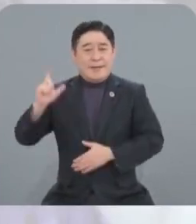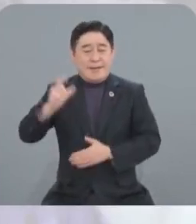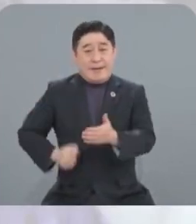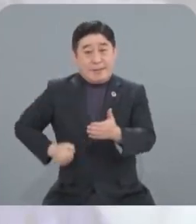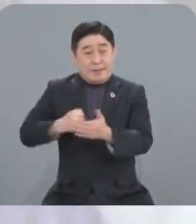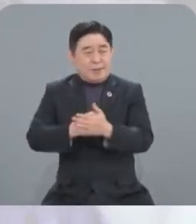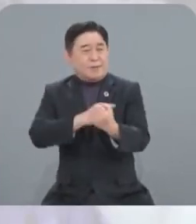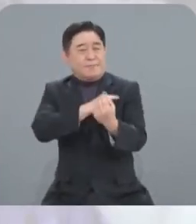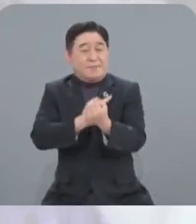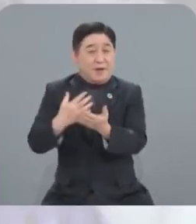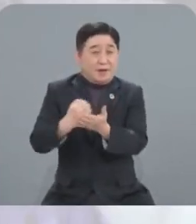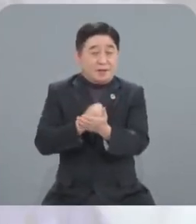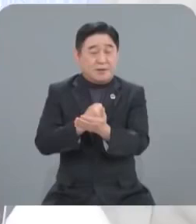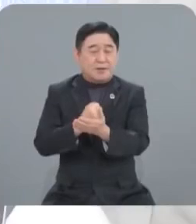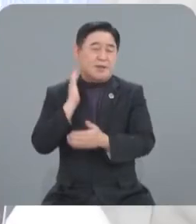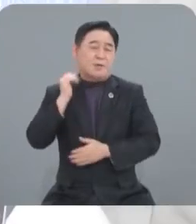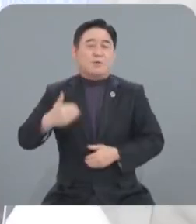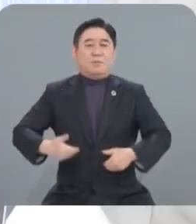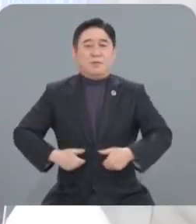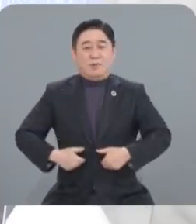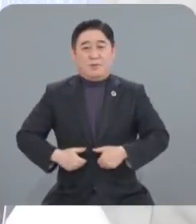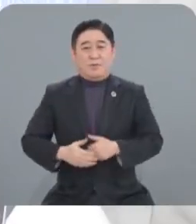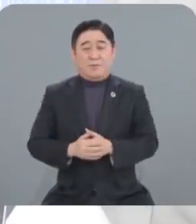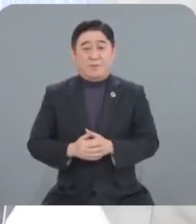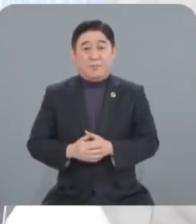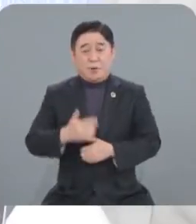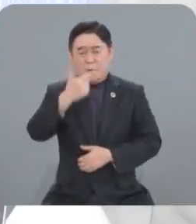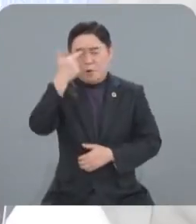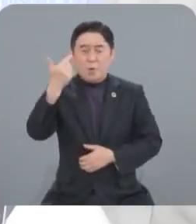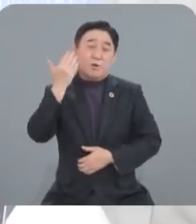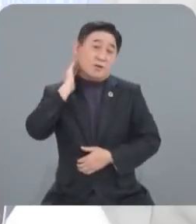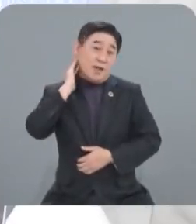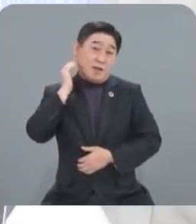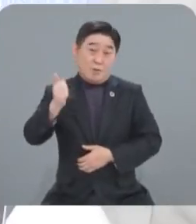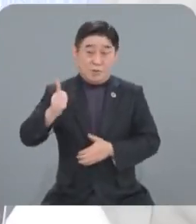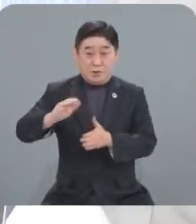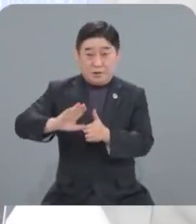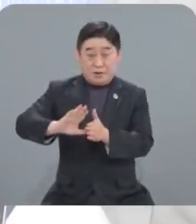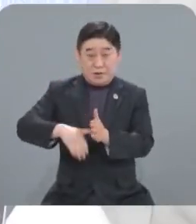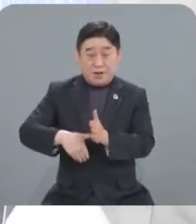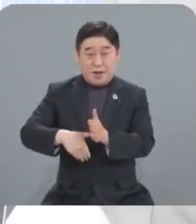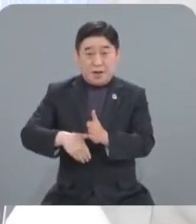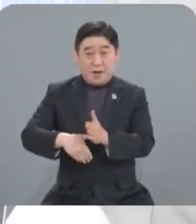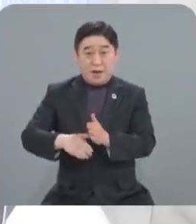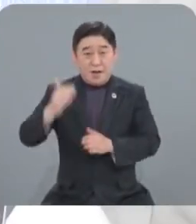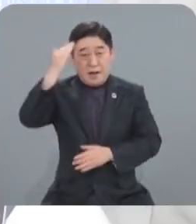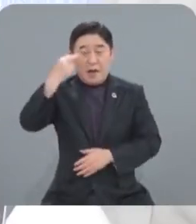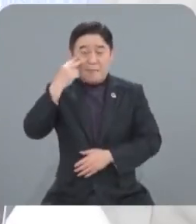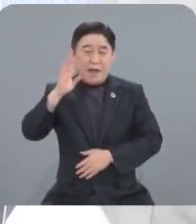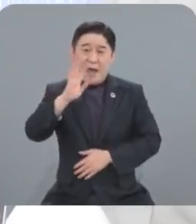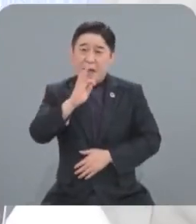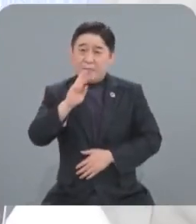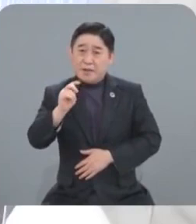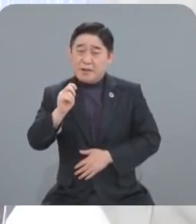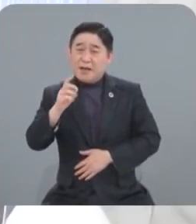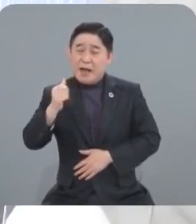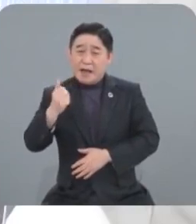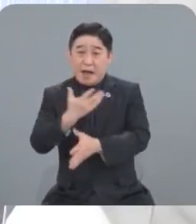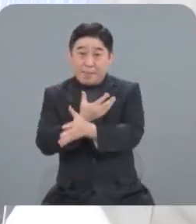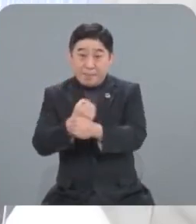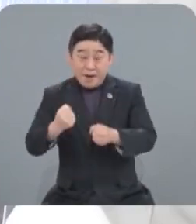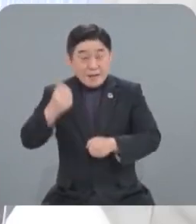있는 대통령이 필요합니다 노무현 전 대통령 시절 한미 fta 를 기억하십니까